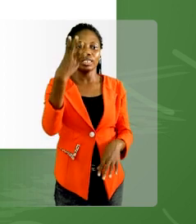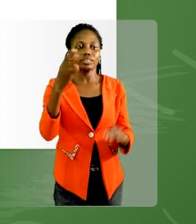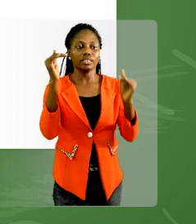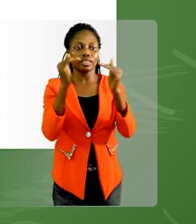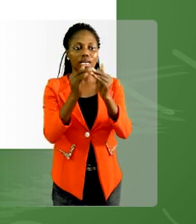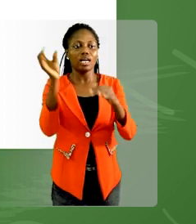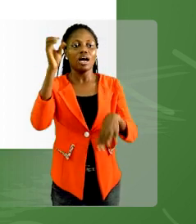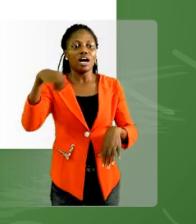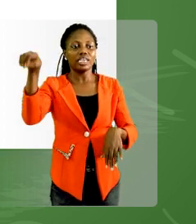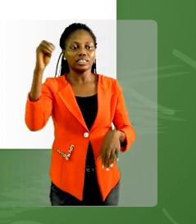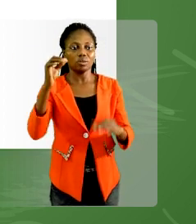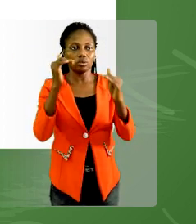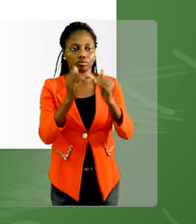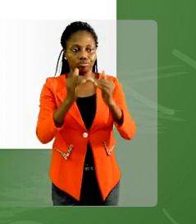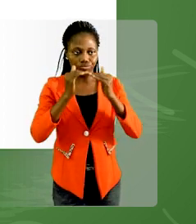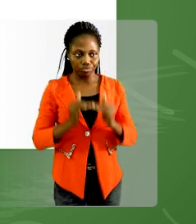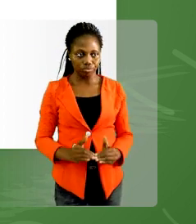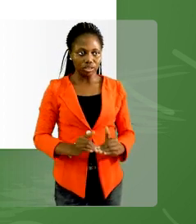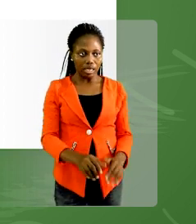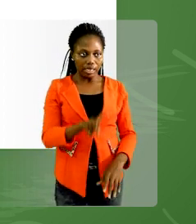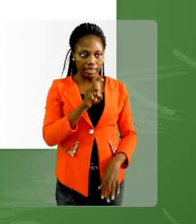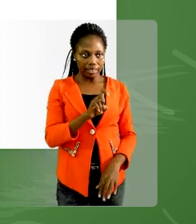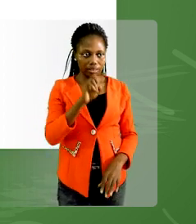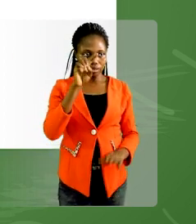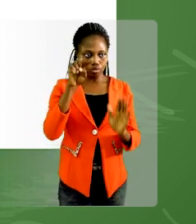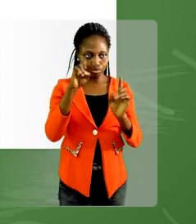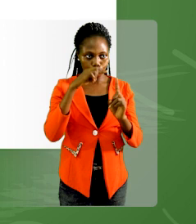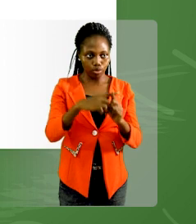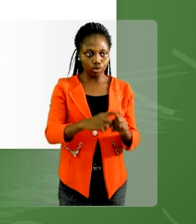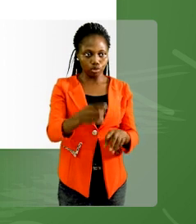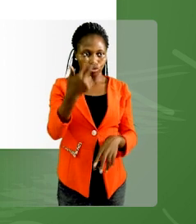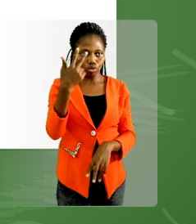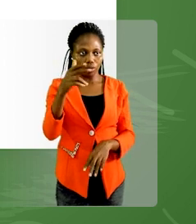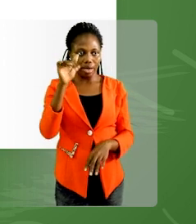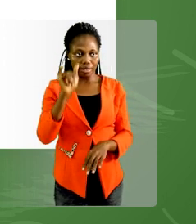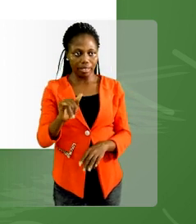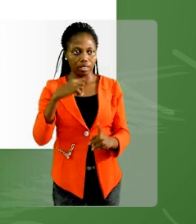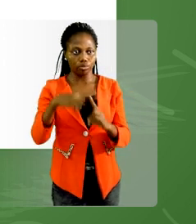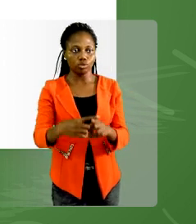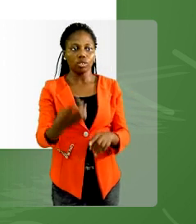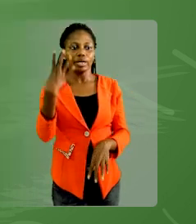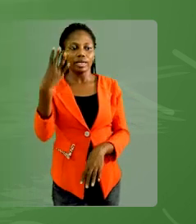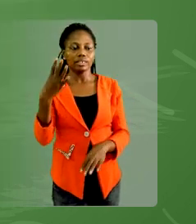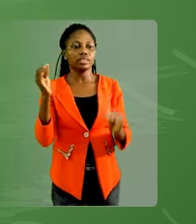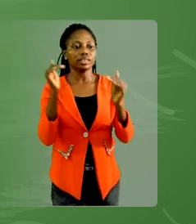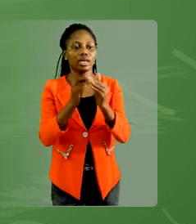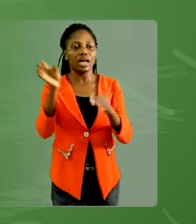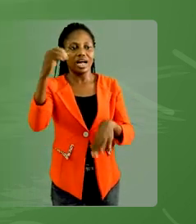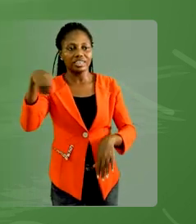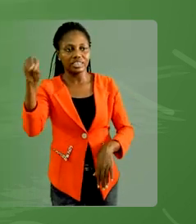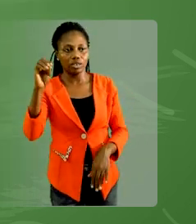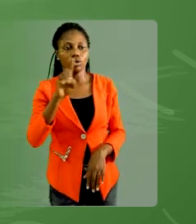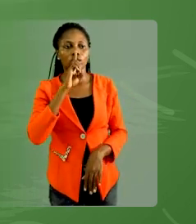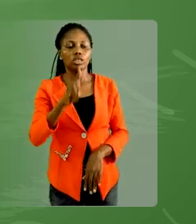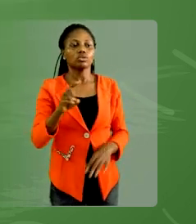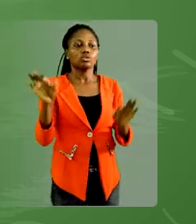3y plus 4 égale à 0 est une équation de la droite D. Nous passons